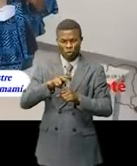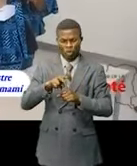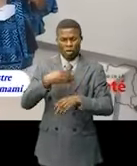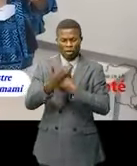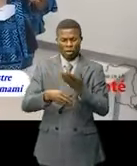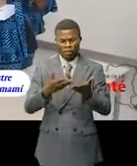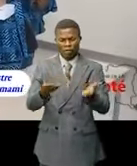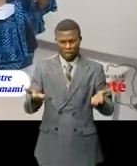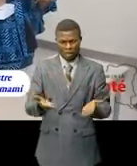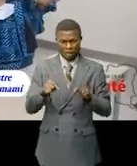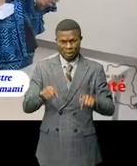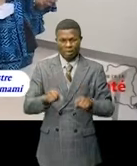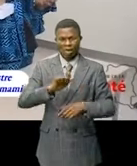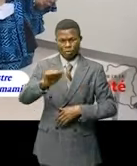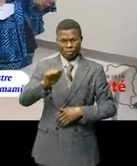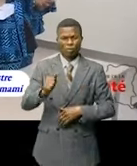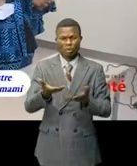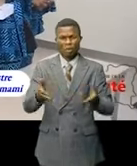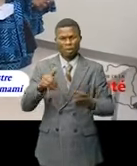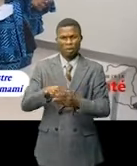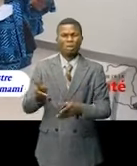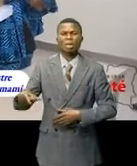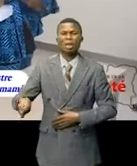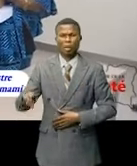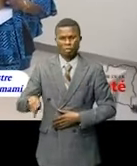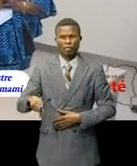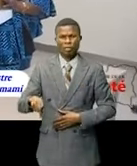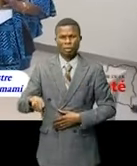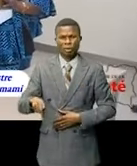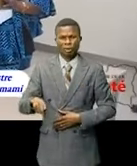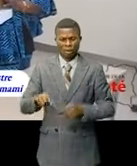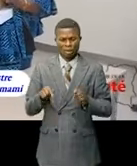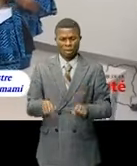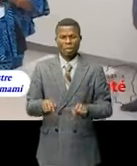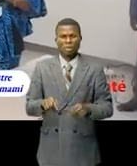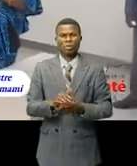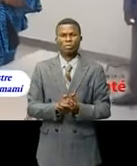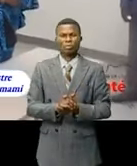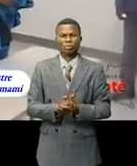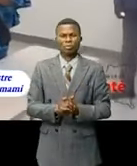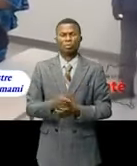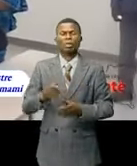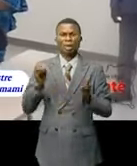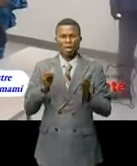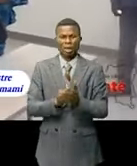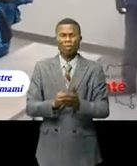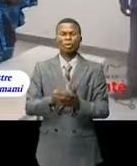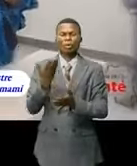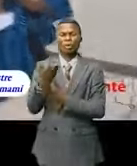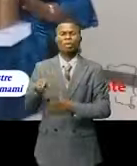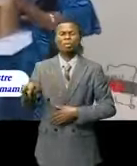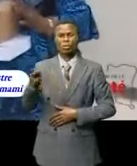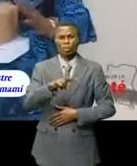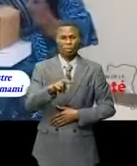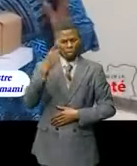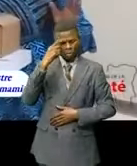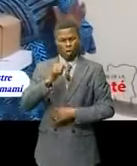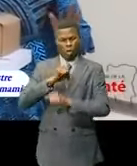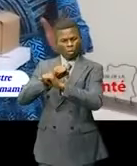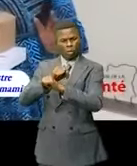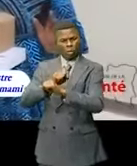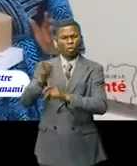et l'examen PCR que nous utilisons peut être fait. Et là, nous allons vous demander, pour sécuriser